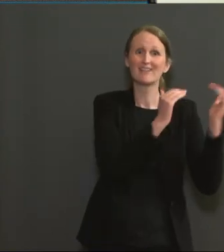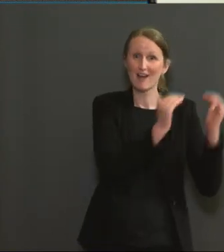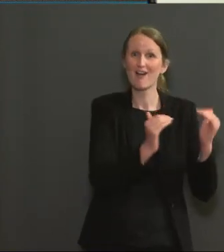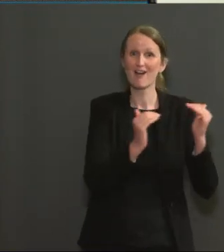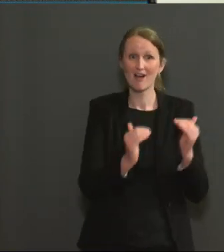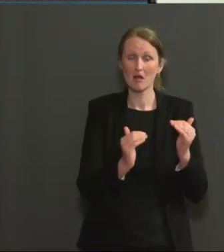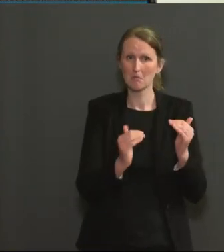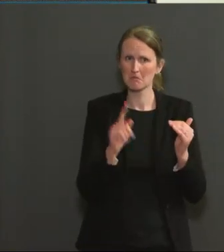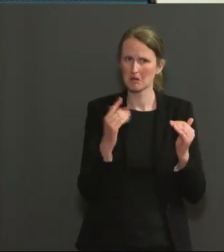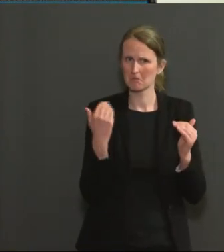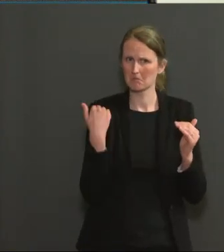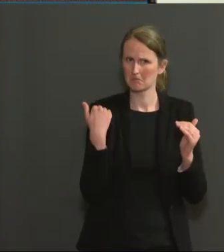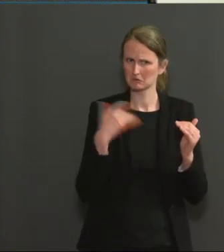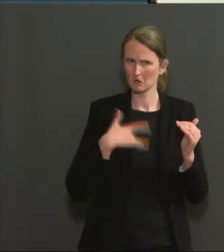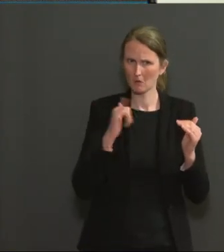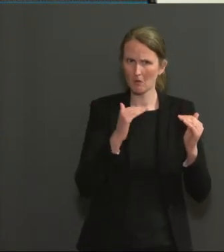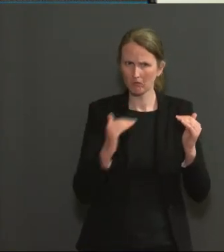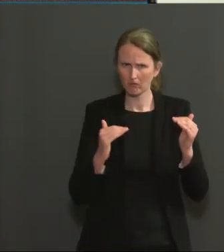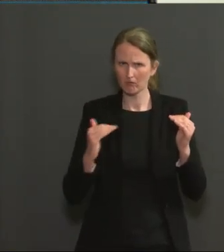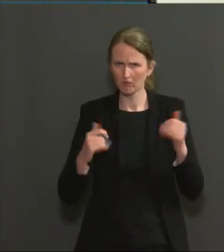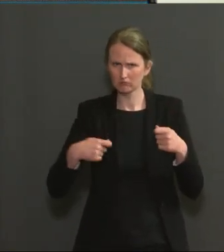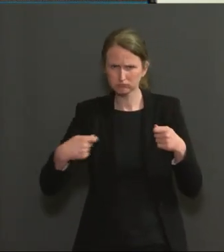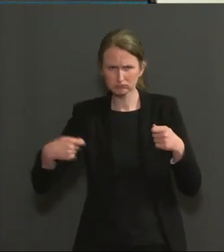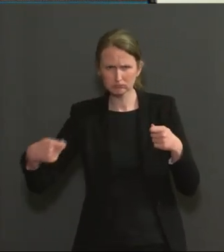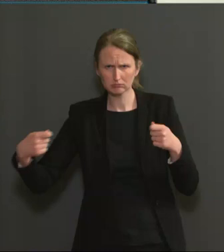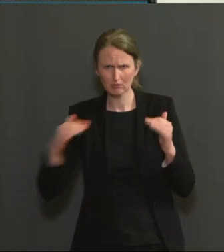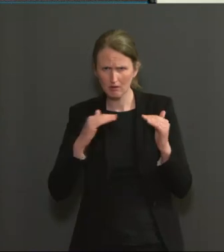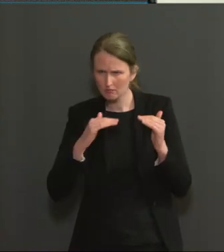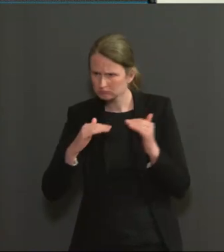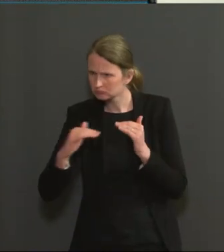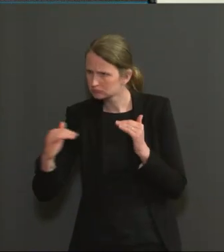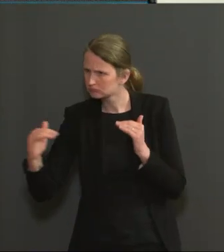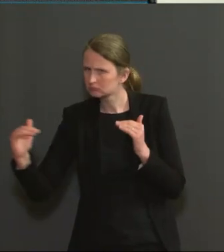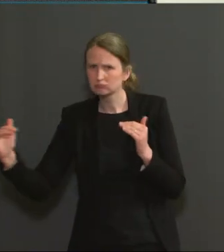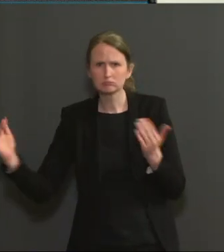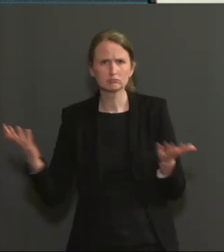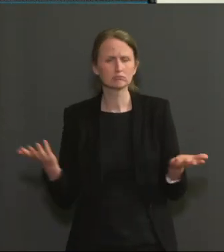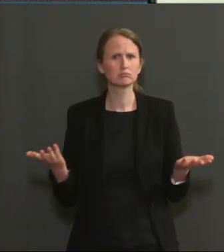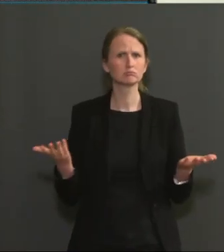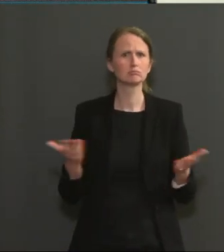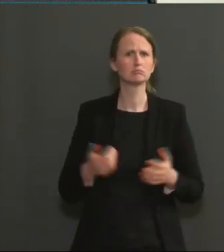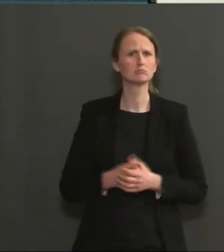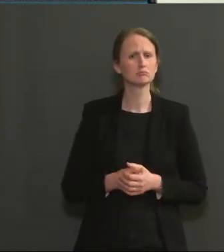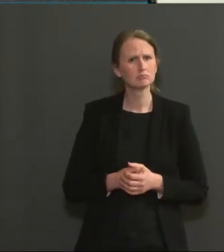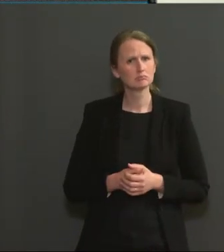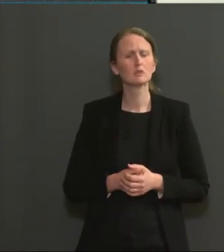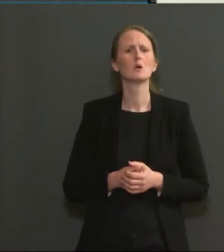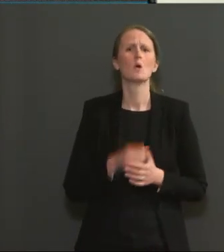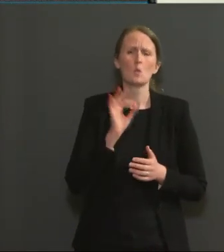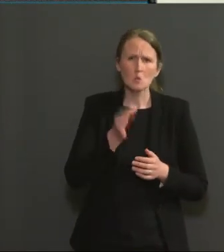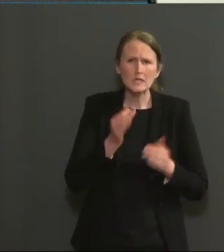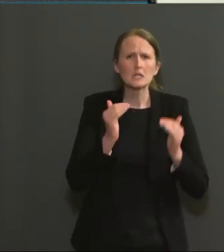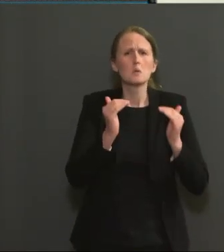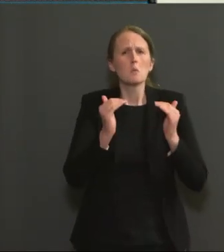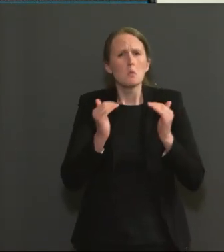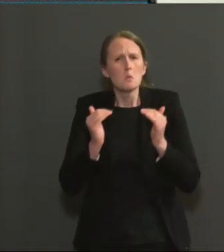stabiliser sur une base hebdomadaire telle qu'on vous la présente d'habitude on a encore une légère baisse des chiffres entre autres au